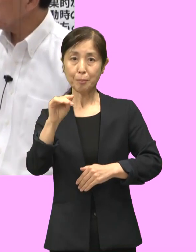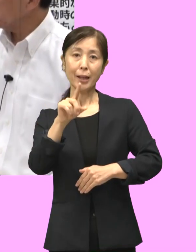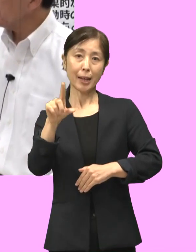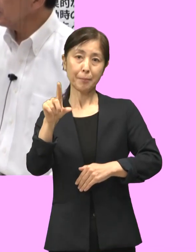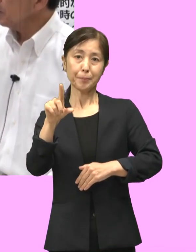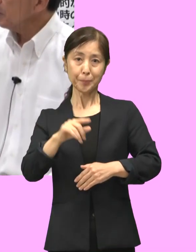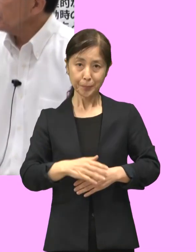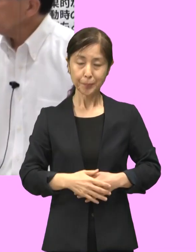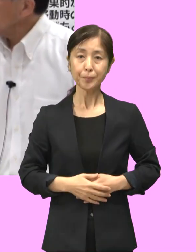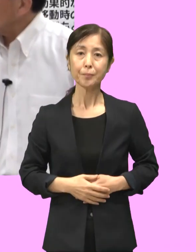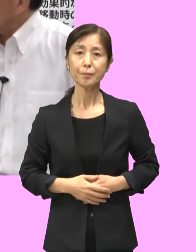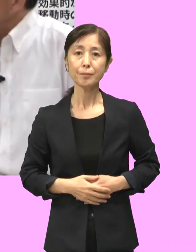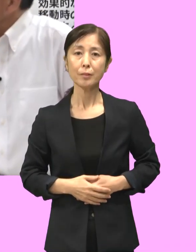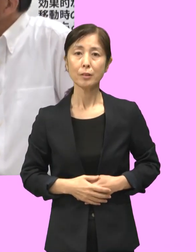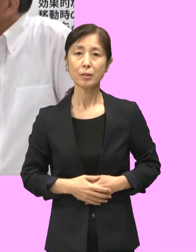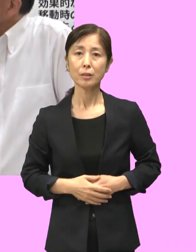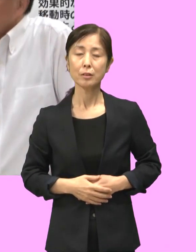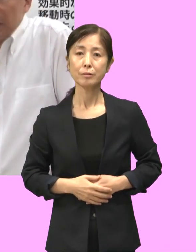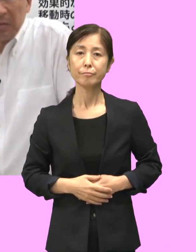ります。